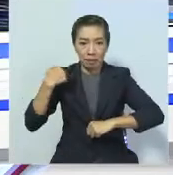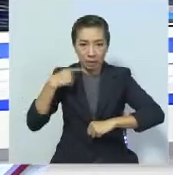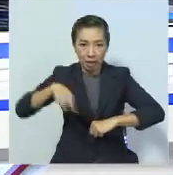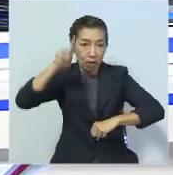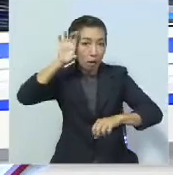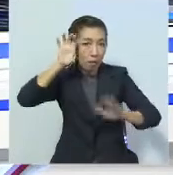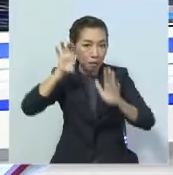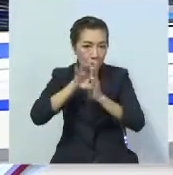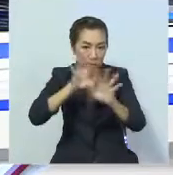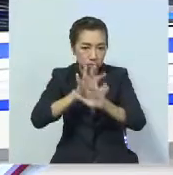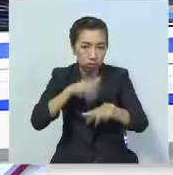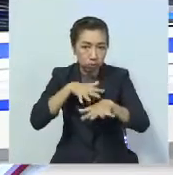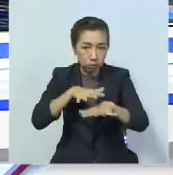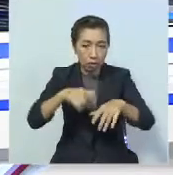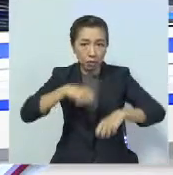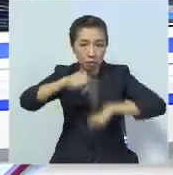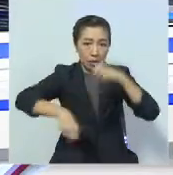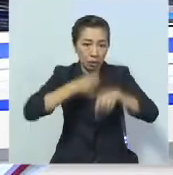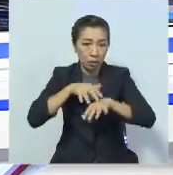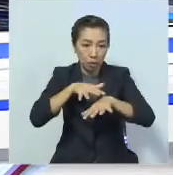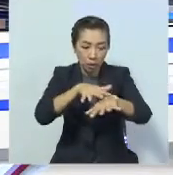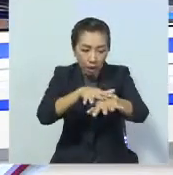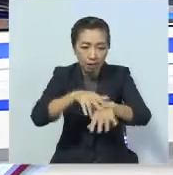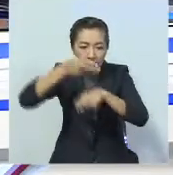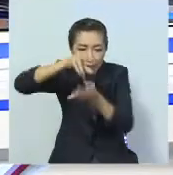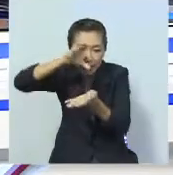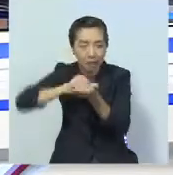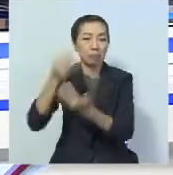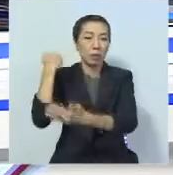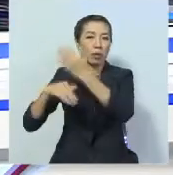แห่งความประทับใจภาพที่เราจะร่วมกันบันทึกเนี่ยอีกหนึ่งหน้าประวัติศาสตร์ของบ้านเราด้วยนะคะ